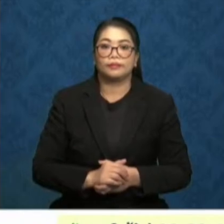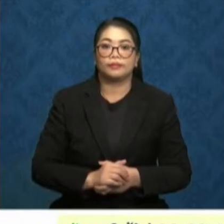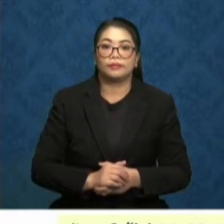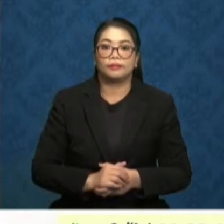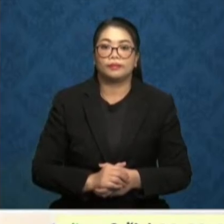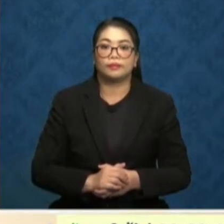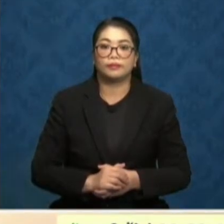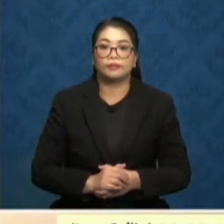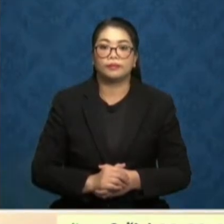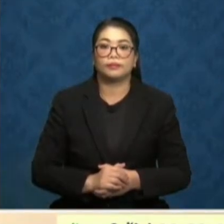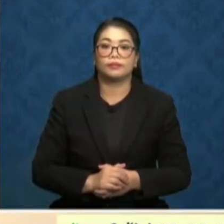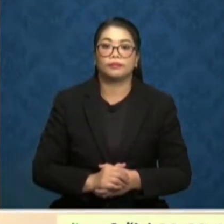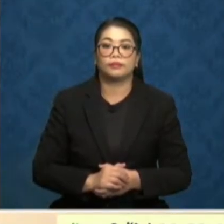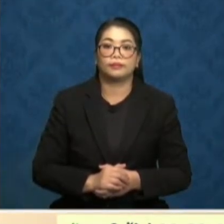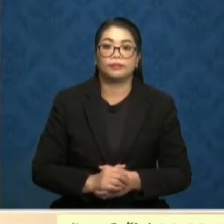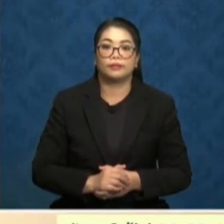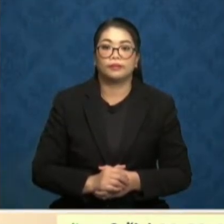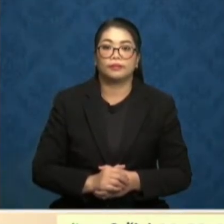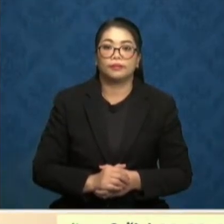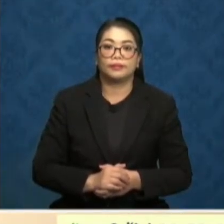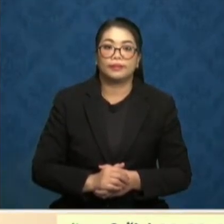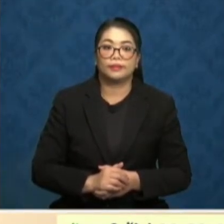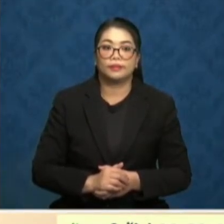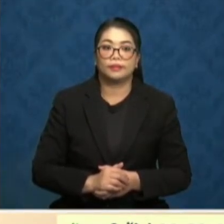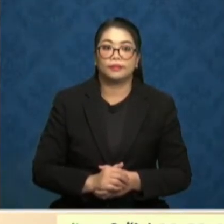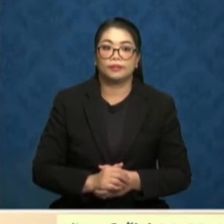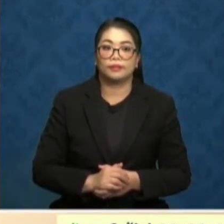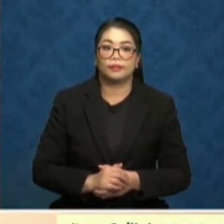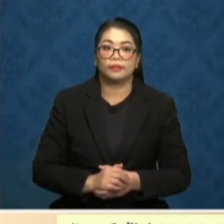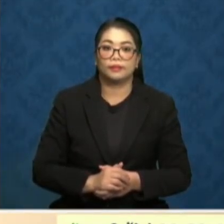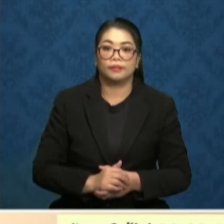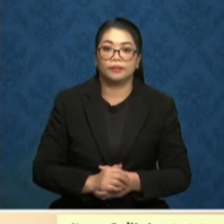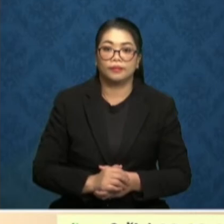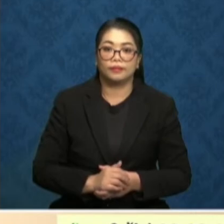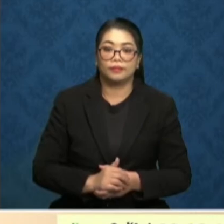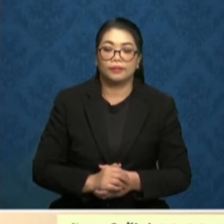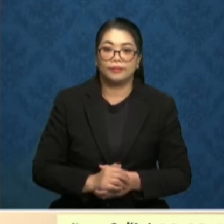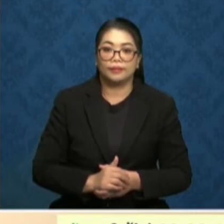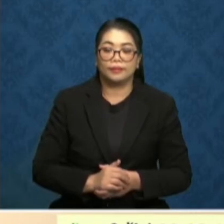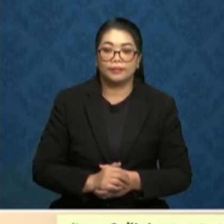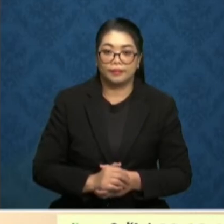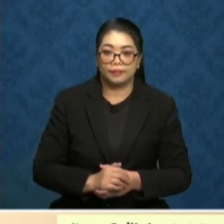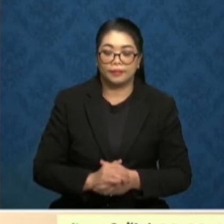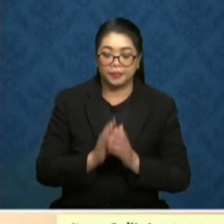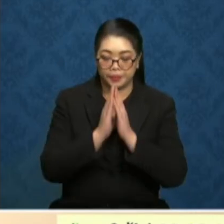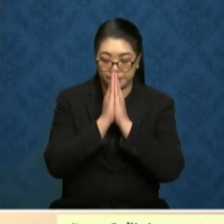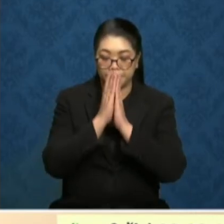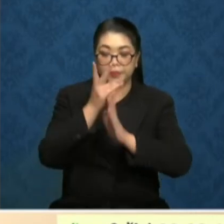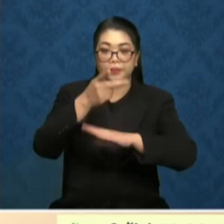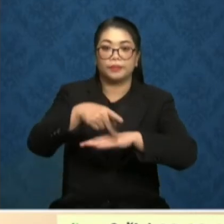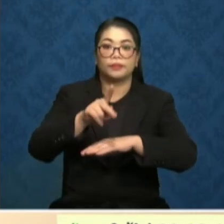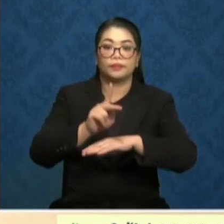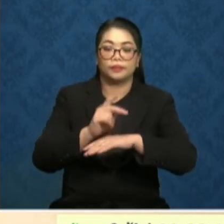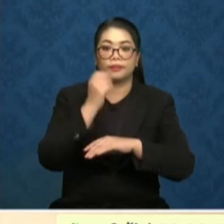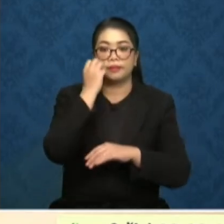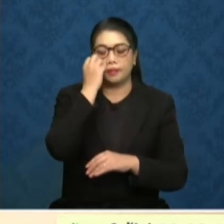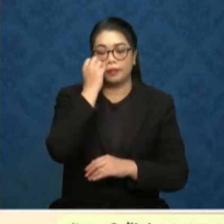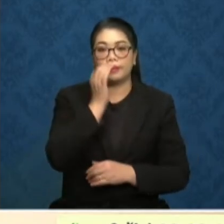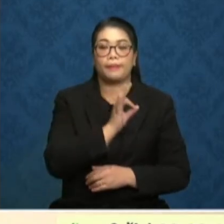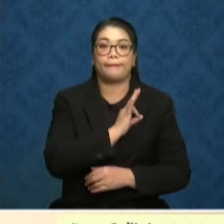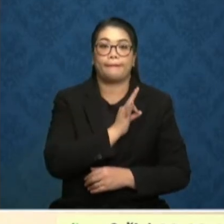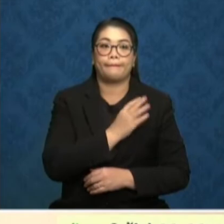ครับ เคริทรำตี คำถที่ 2 ครับครัเรียท่านประทานสภา ที่ขอรบท่านสมาชิก